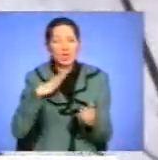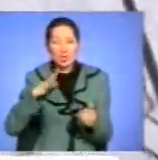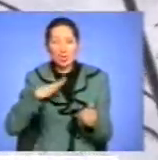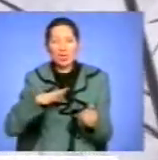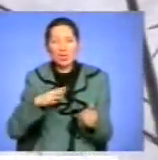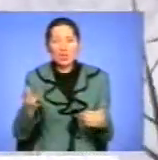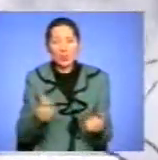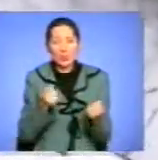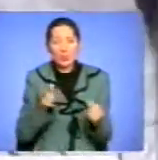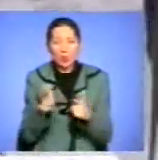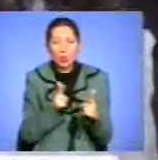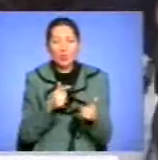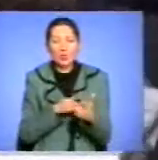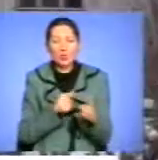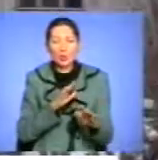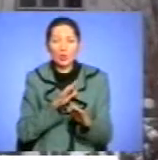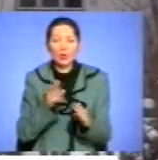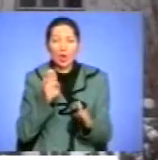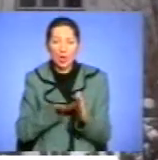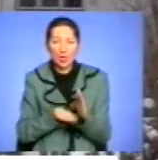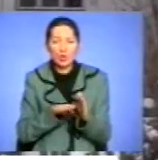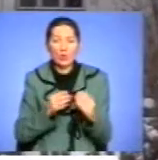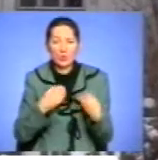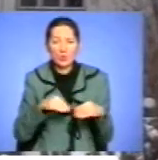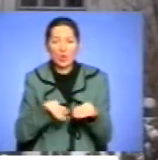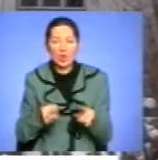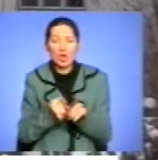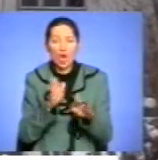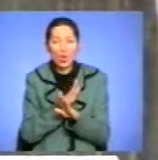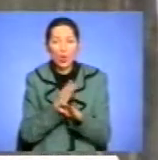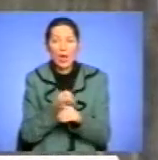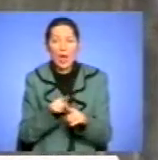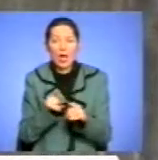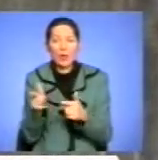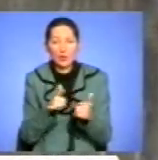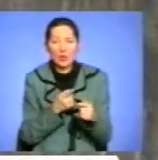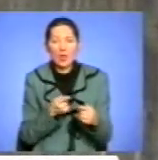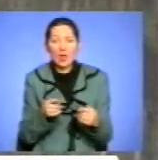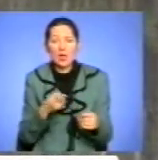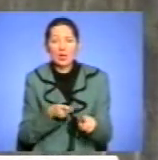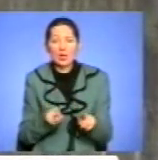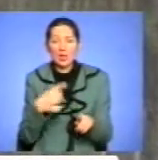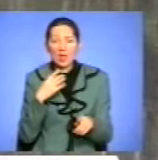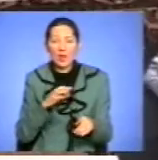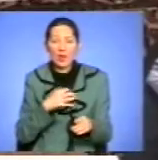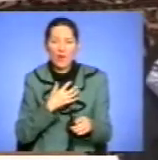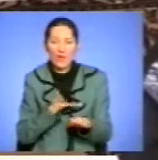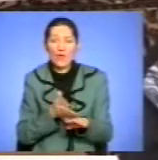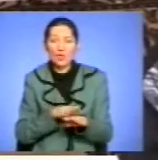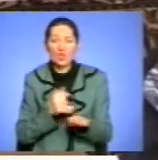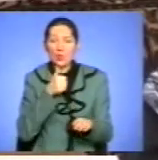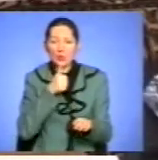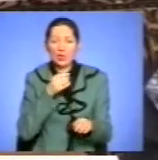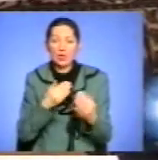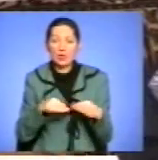до найгіршого і її сім'я. Та доля, яка підготувала таке важке випробування для цієї сім'ї, була поблажливою. Там ніхто не